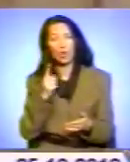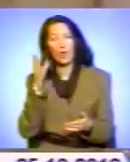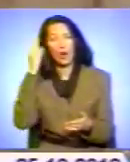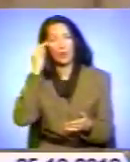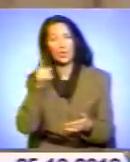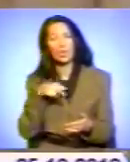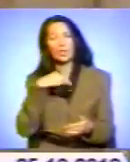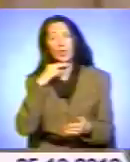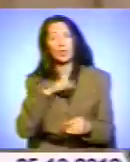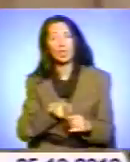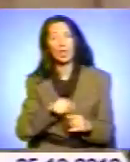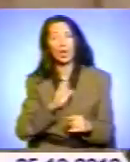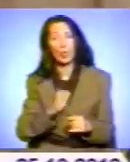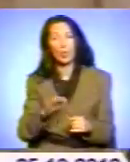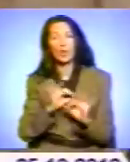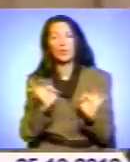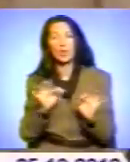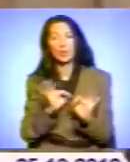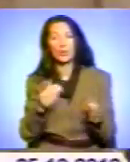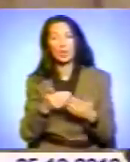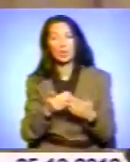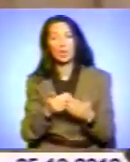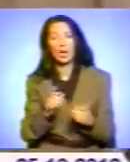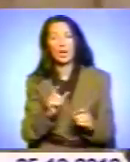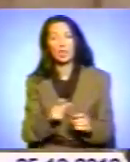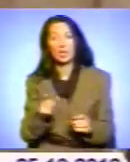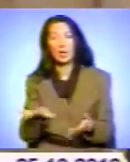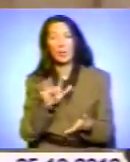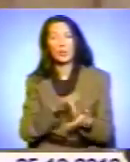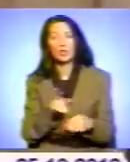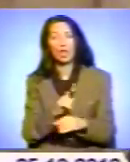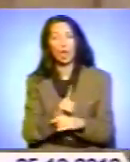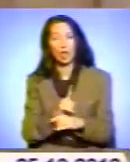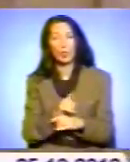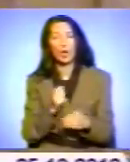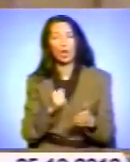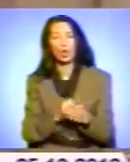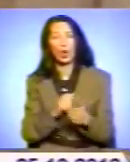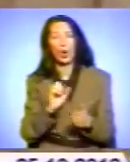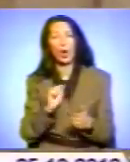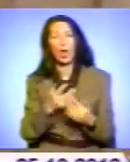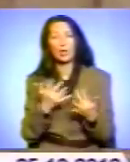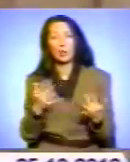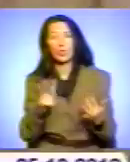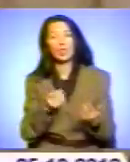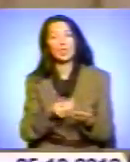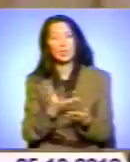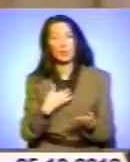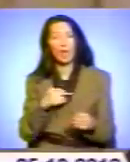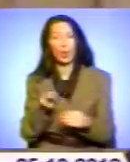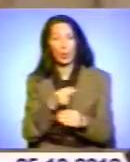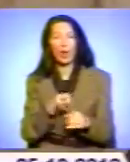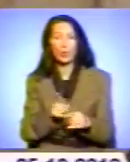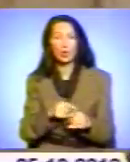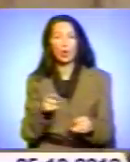враховуючи ті зауваження, які були висловлені десь жителями міста Тернополь до асортименту чи цін, ми поправимо цього